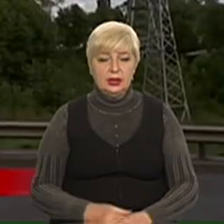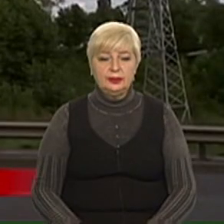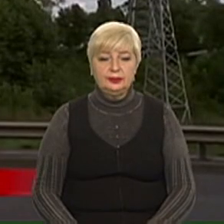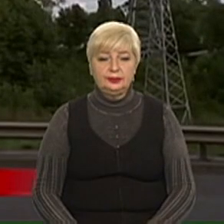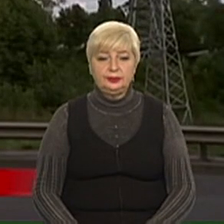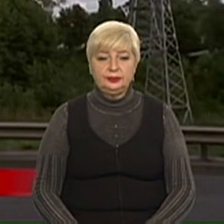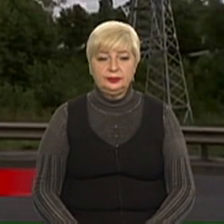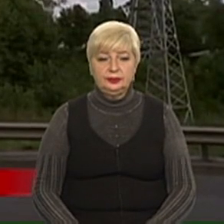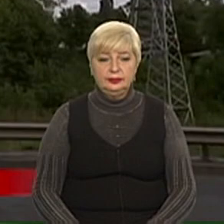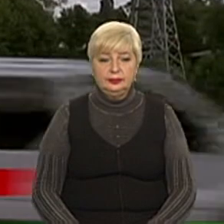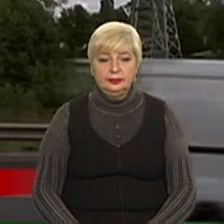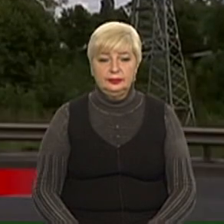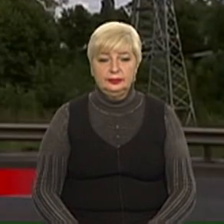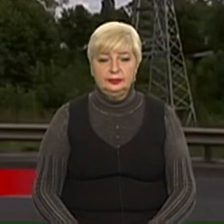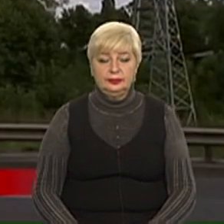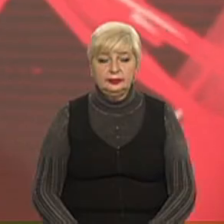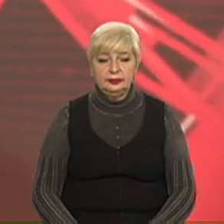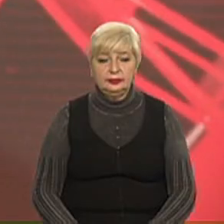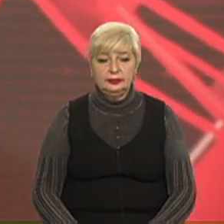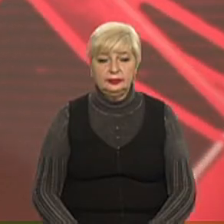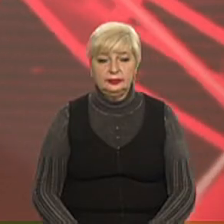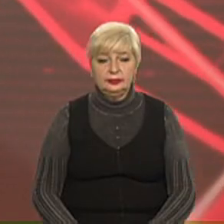Свердлик, Олександр Давиденко. Деталі.